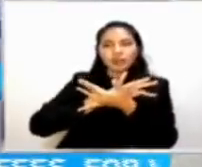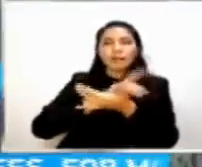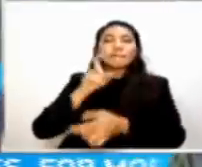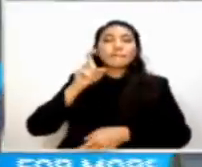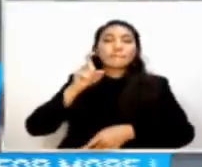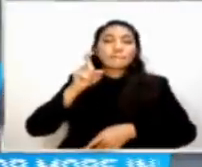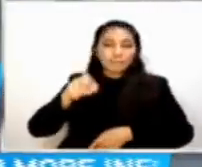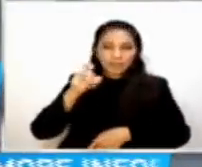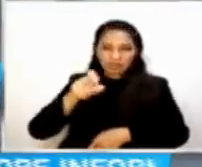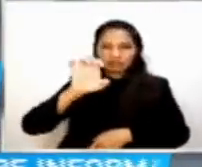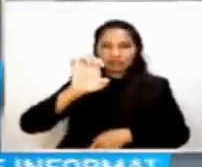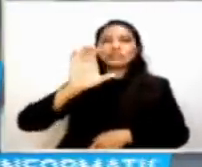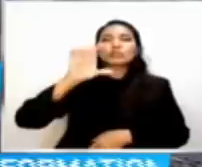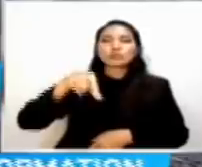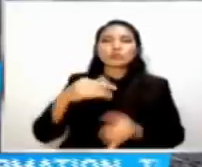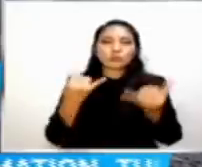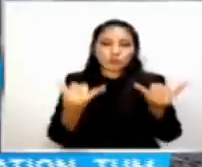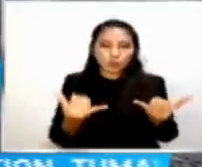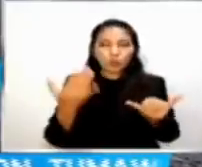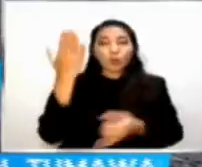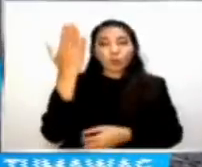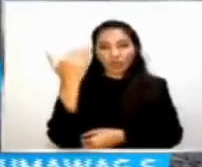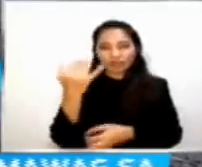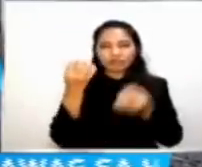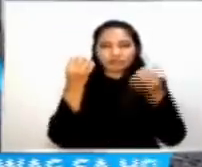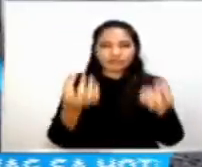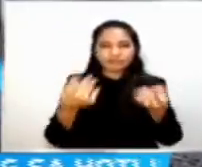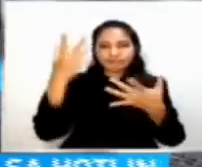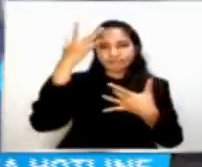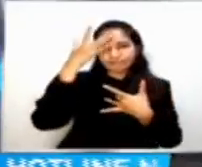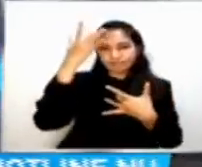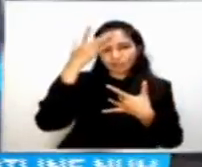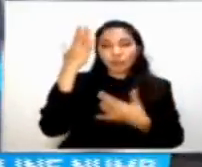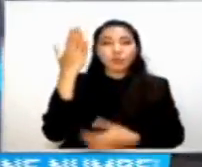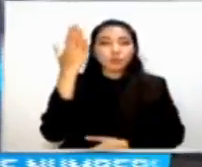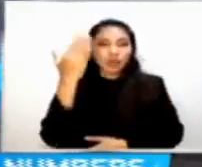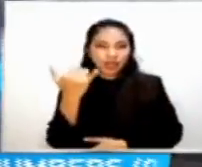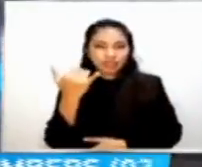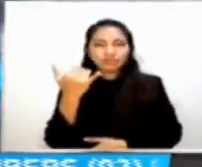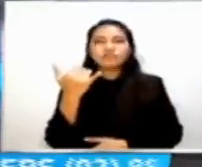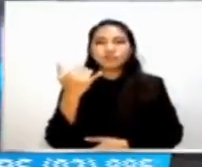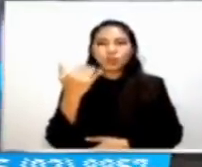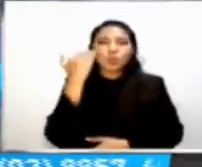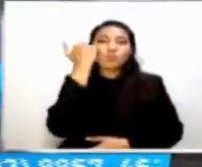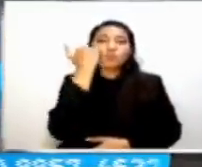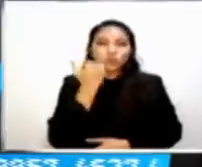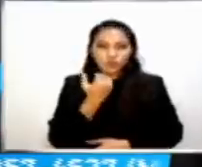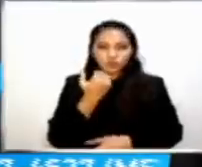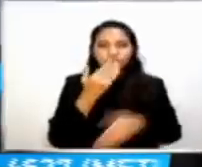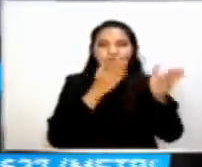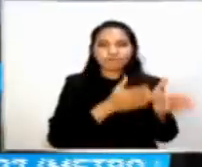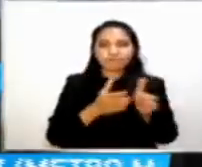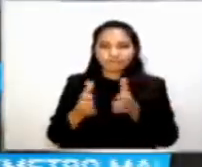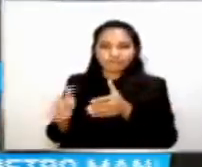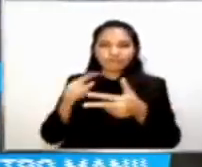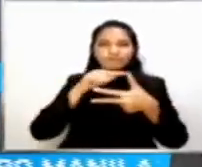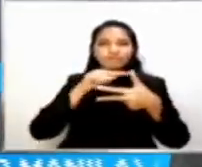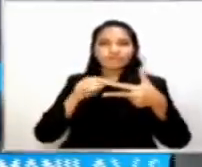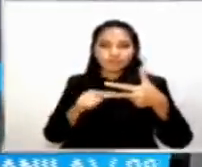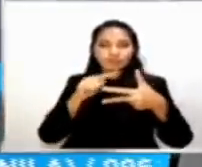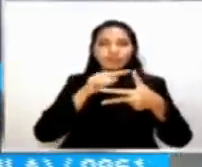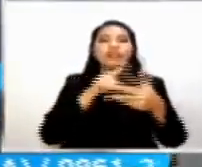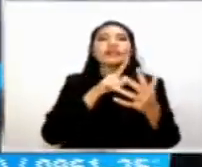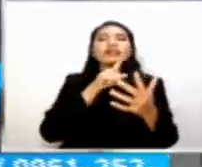ng kaso. Resultaan niya ito ng mga kakulangan sa tatlong mahalagang aspeto ng COVID-19 response, ang test, contact tracing